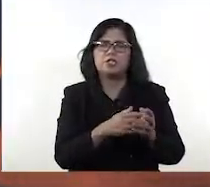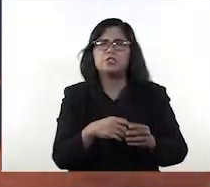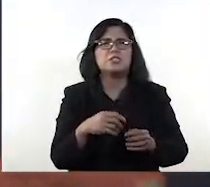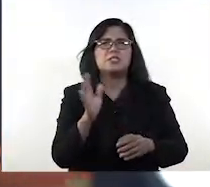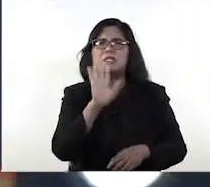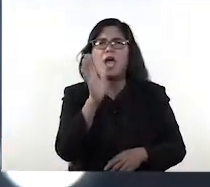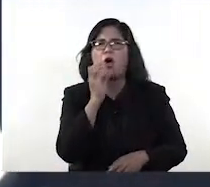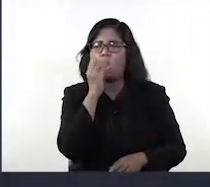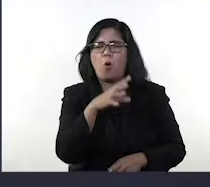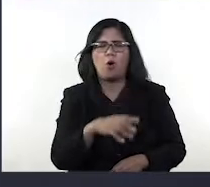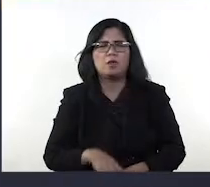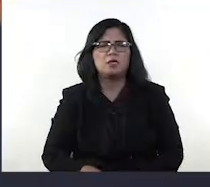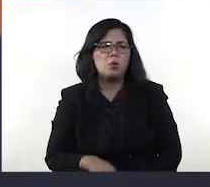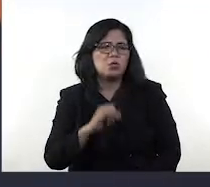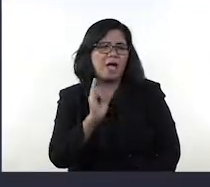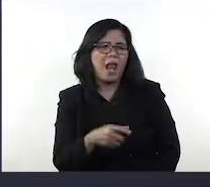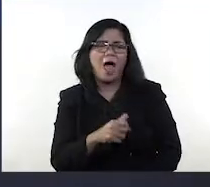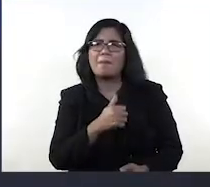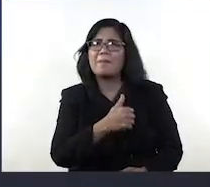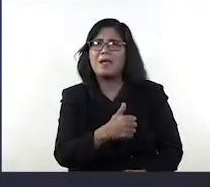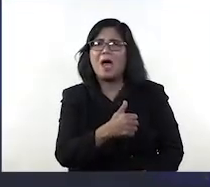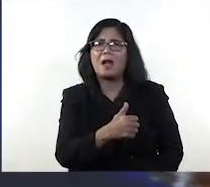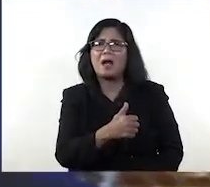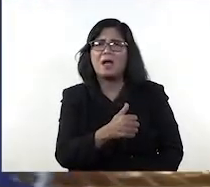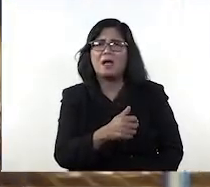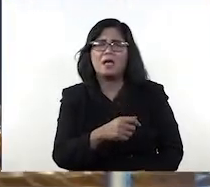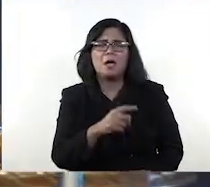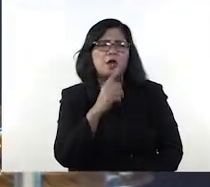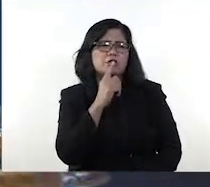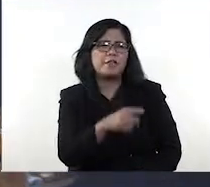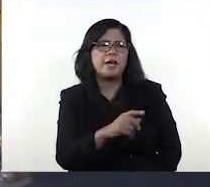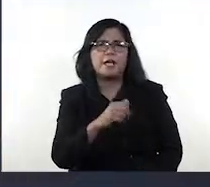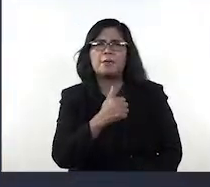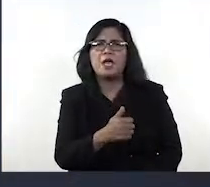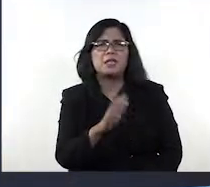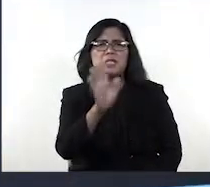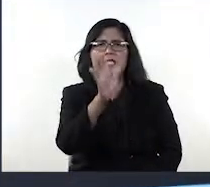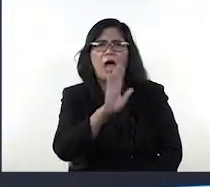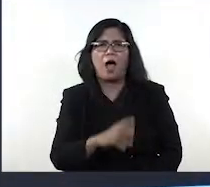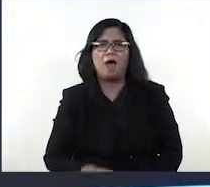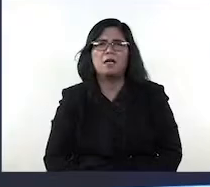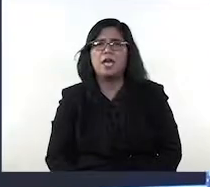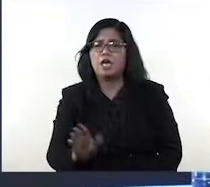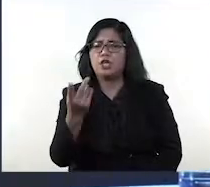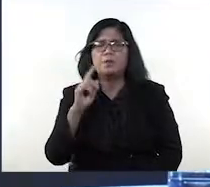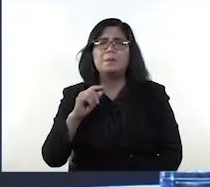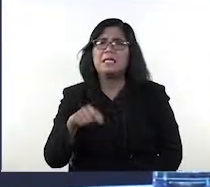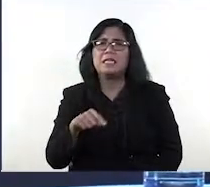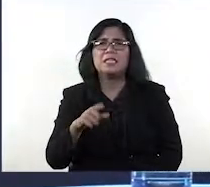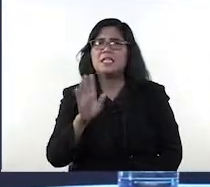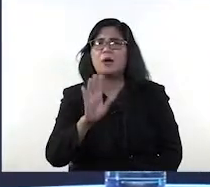lepas benar atau salah bukan berarti kita nggak harus menyatakan kebenaran tetapi hidup ini kita nggak boleh menghina